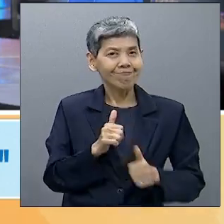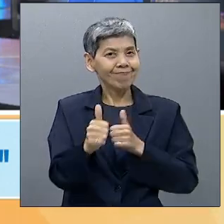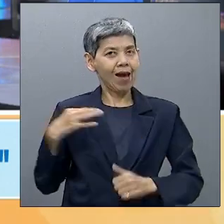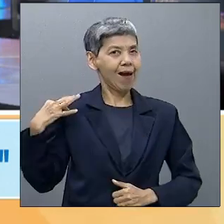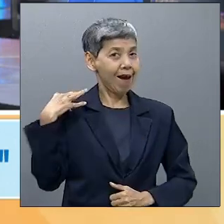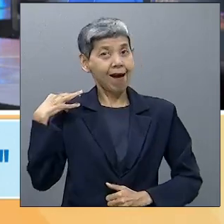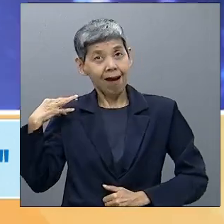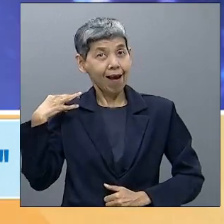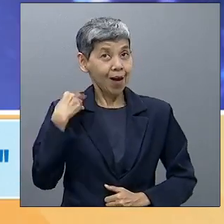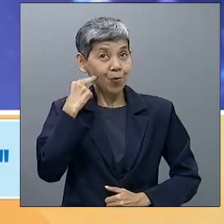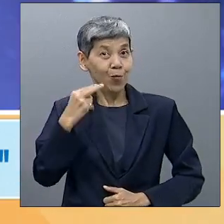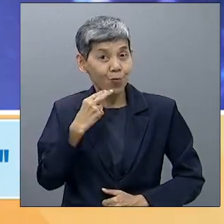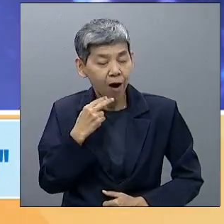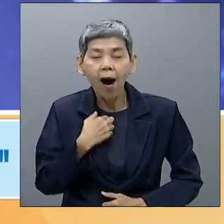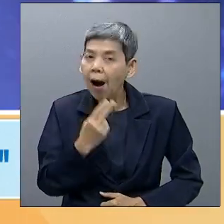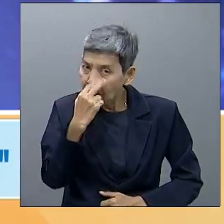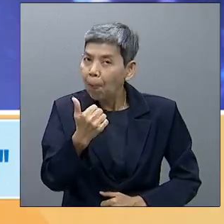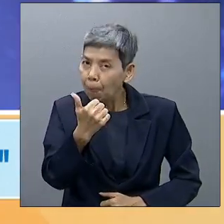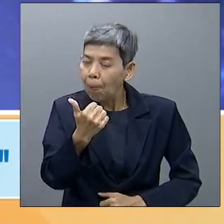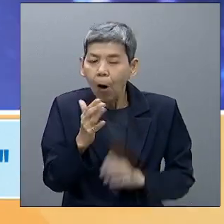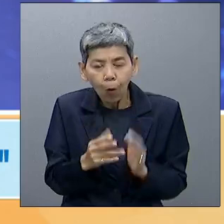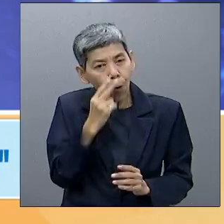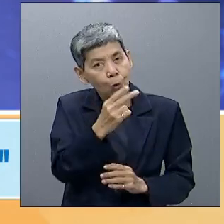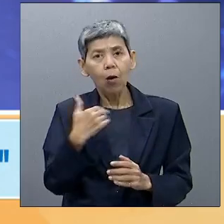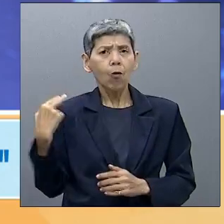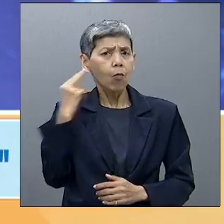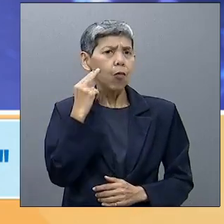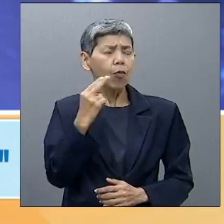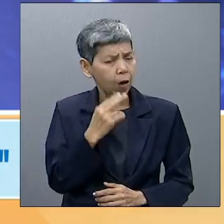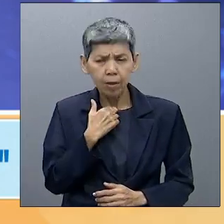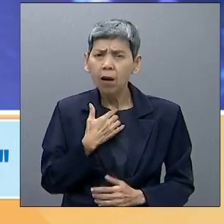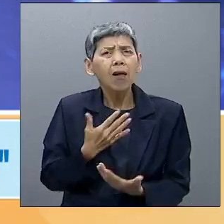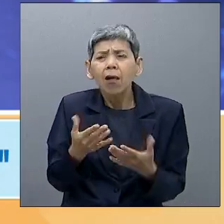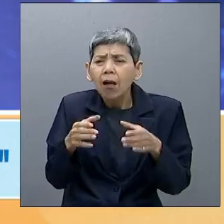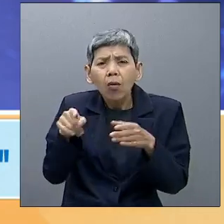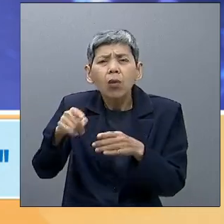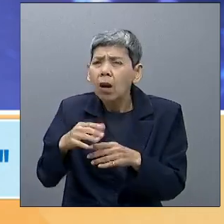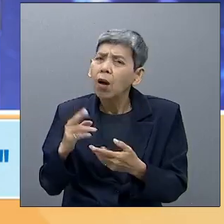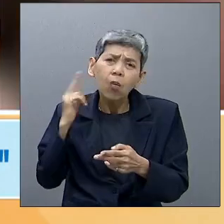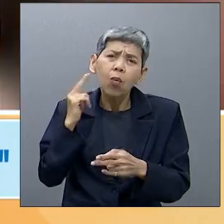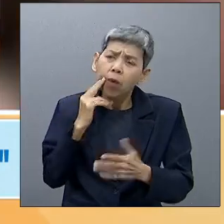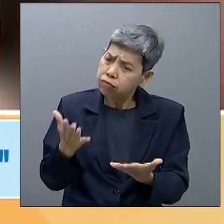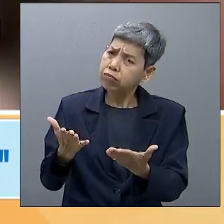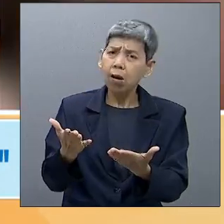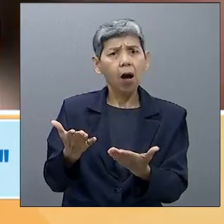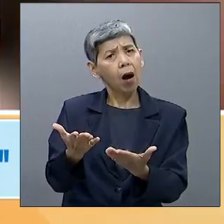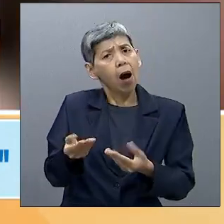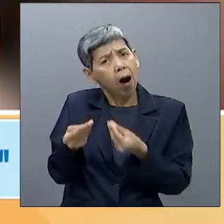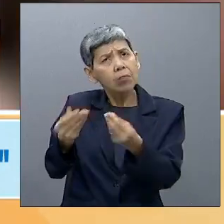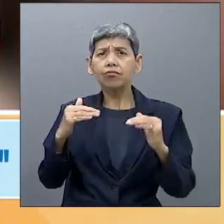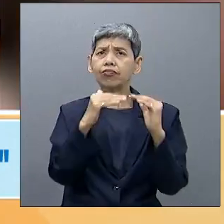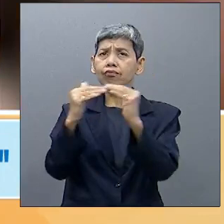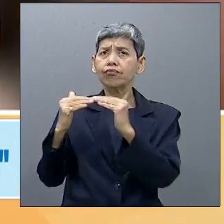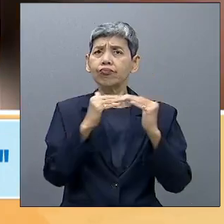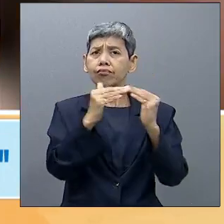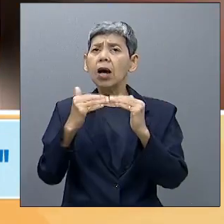อีกเวทีหนึ่งที่ empowering ผู้คนมากว่าเราไม่ควรจะปล่อยผู้ที่มีความบกพร่องในด้านต่างๆไว้ข้างหลังเขามี